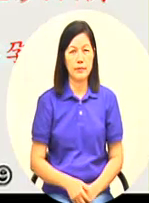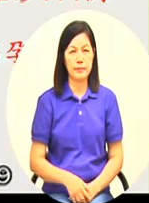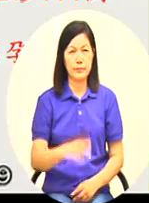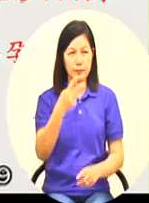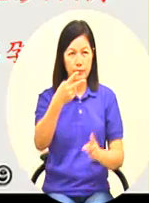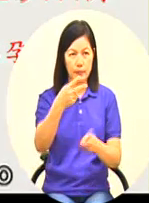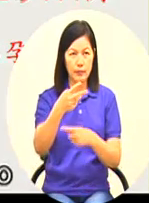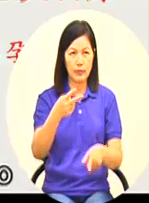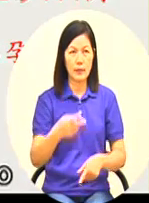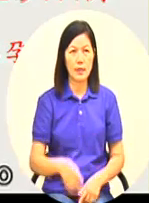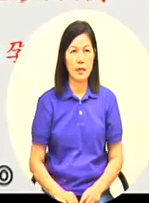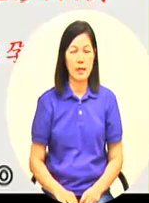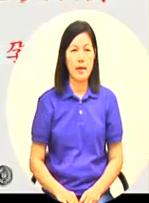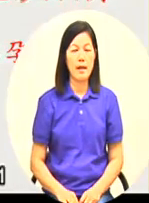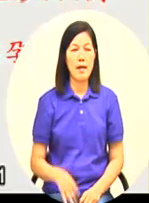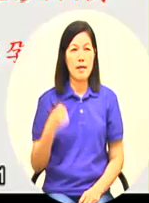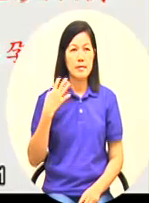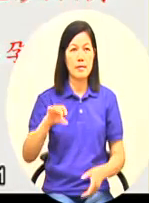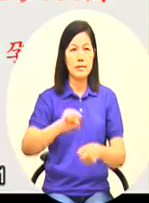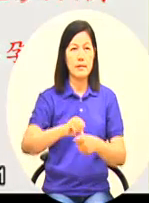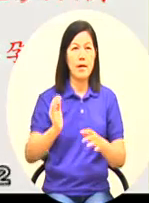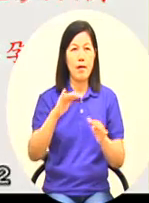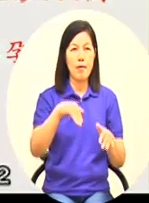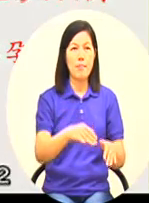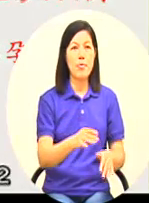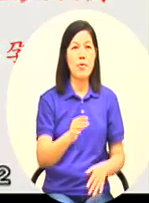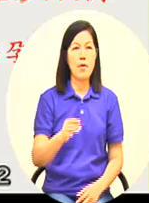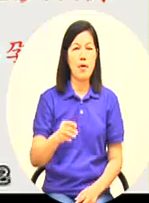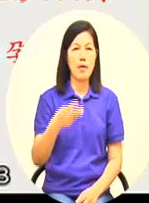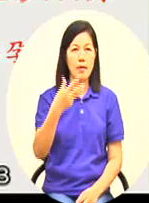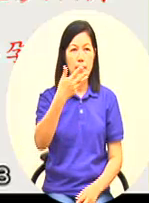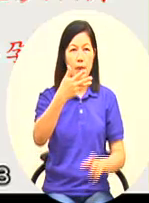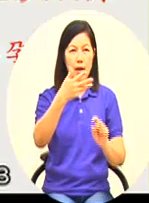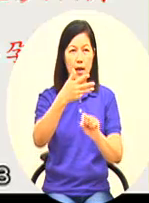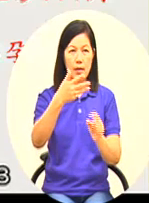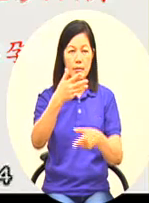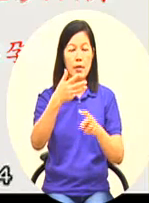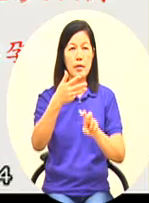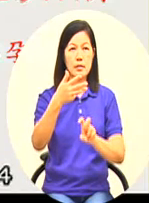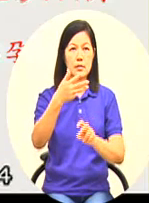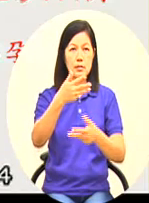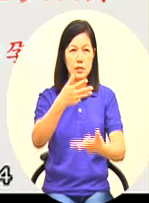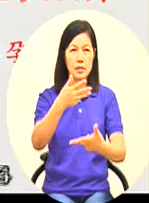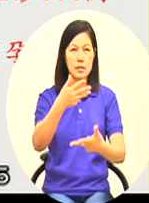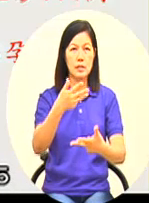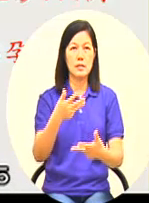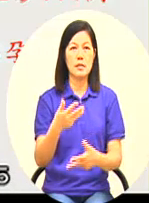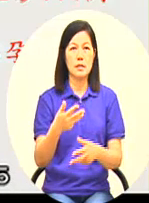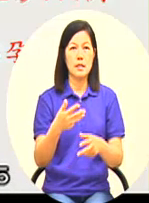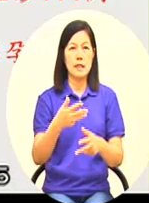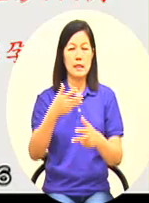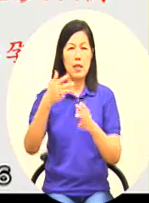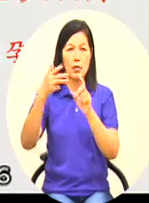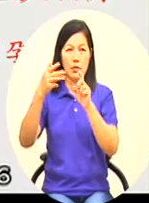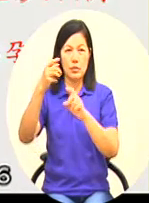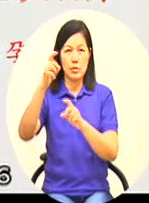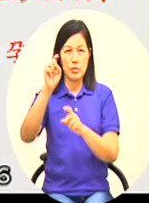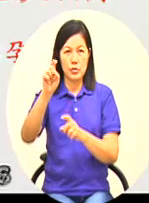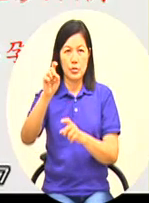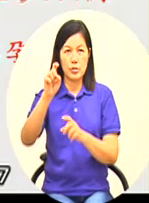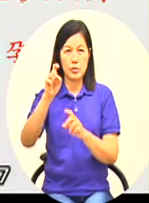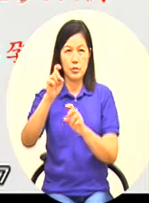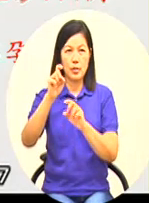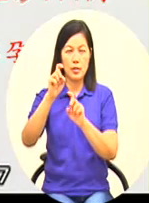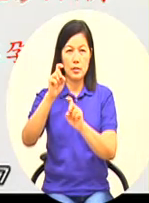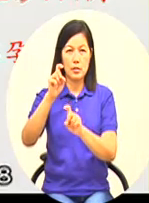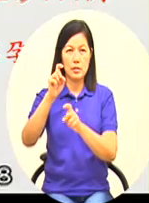至10月17日的哈，共确诊414例嘛，哈，包含了16名孕妇嘛，哈，菲律宾的累计17例嘛，哈，包含了7名孕妇嘛，